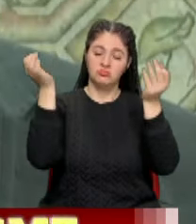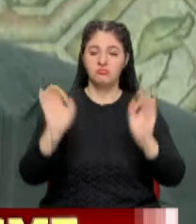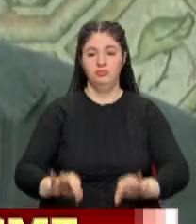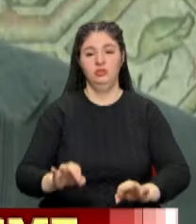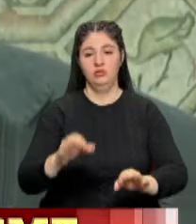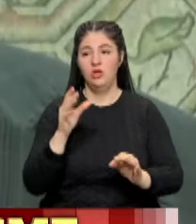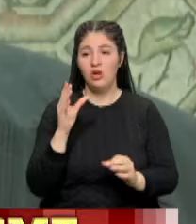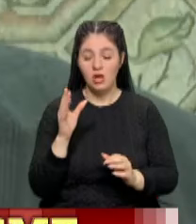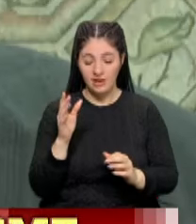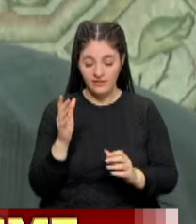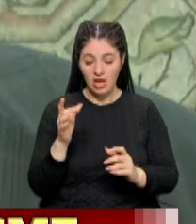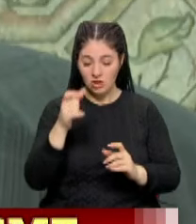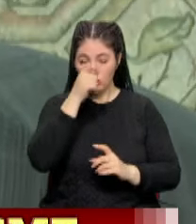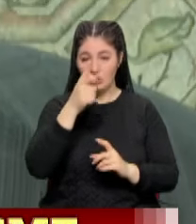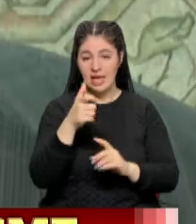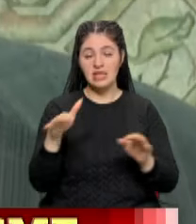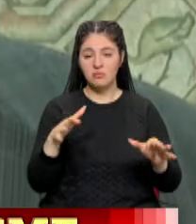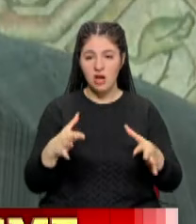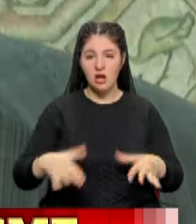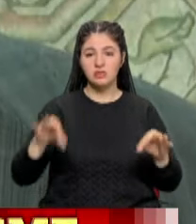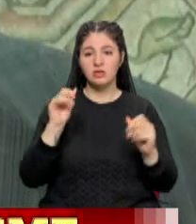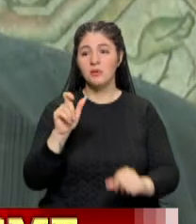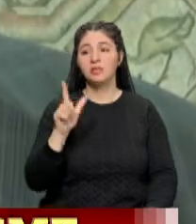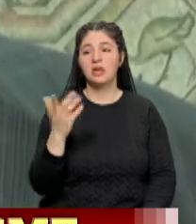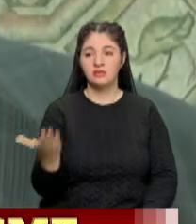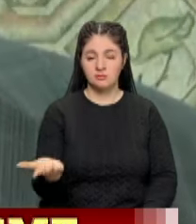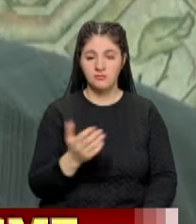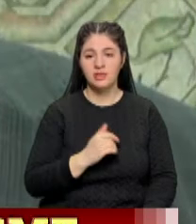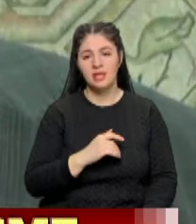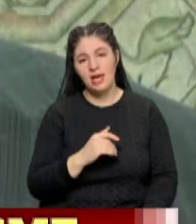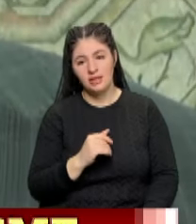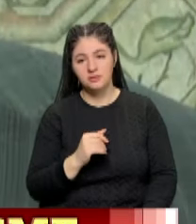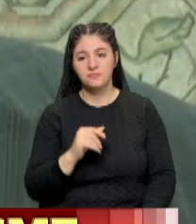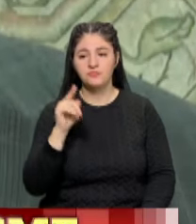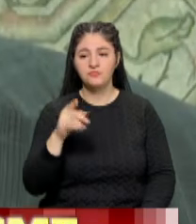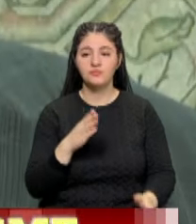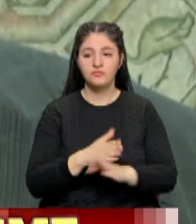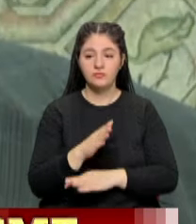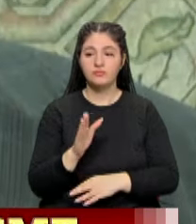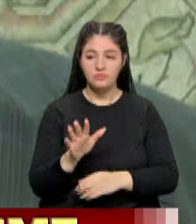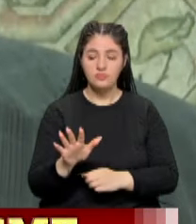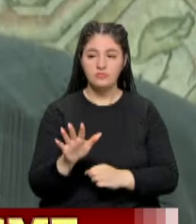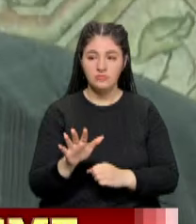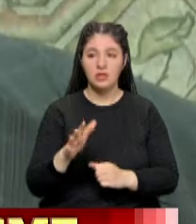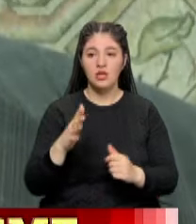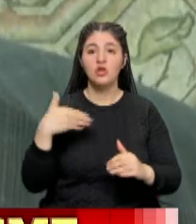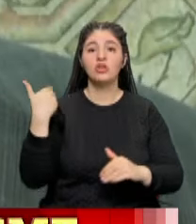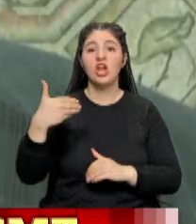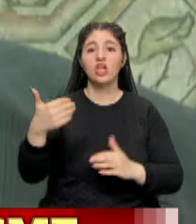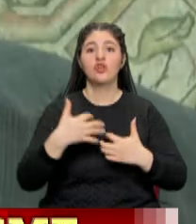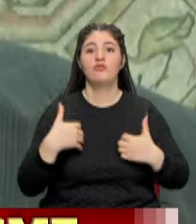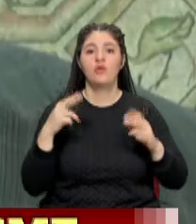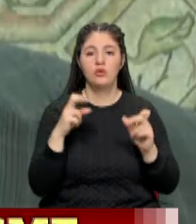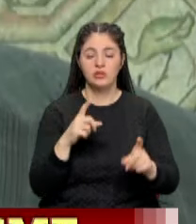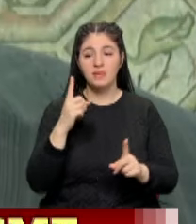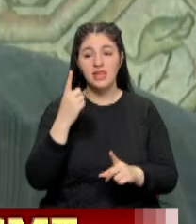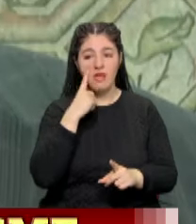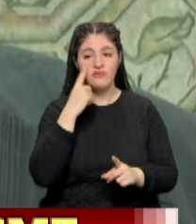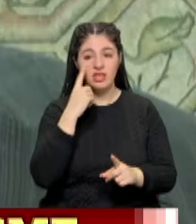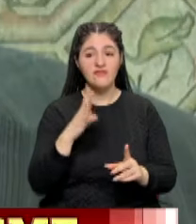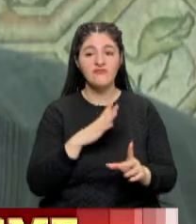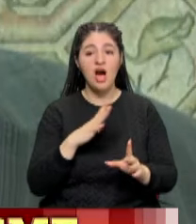birliğiyle ülkemizi depreme hazırlamalıyız. Yani bu gerçekten beka meselesi. Bir